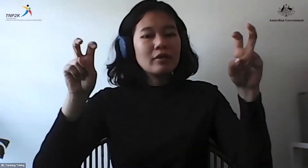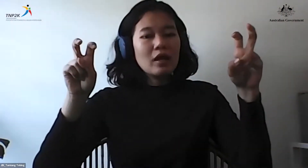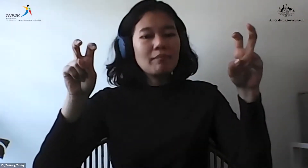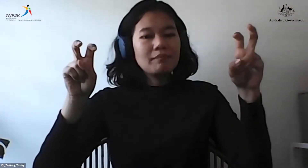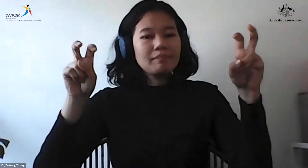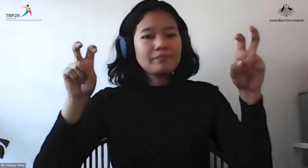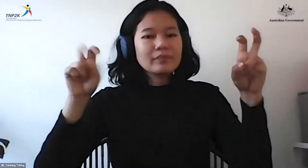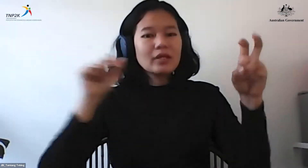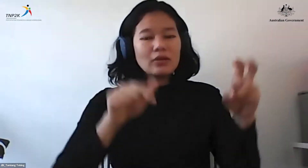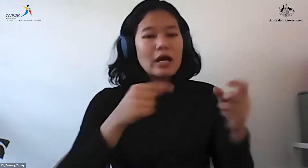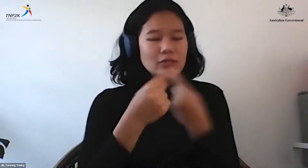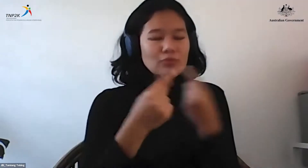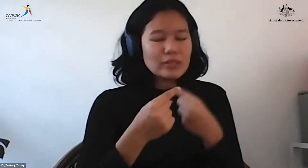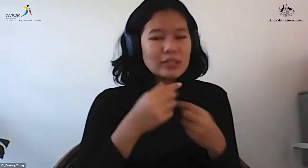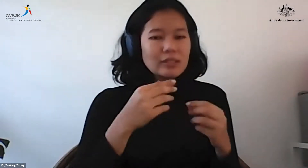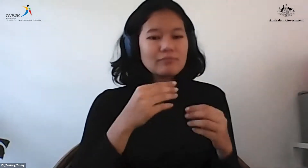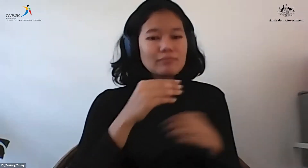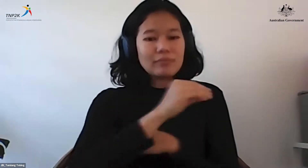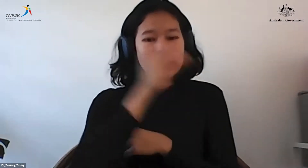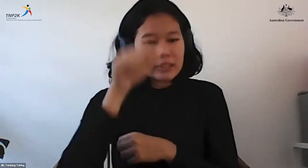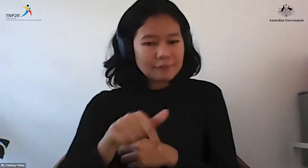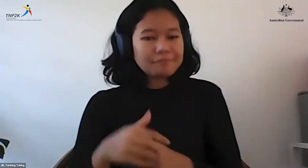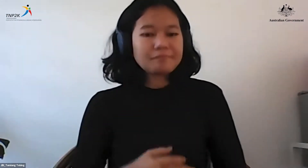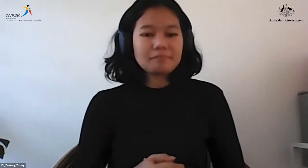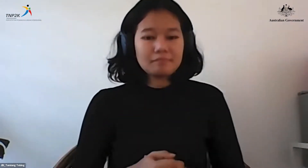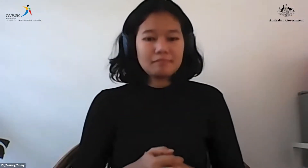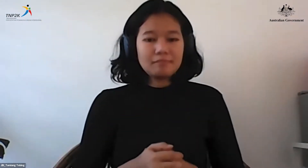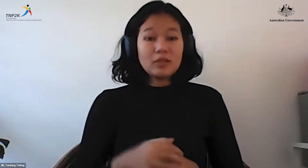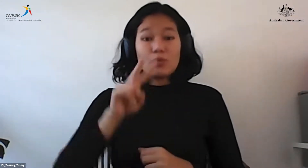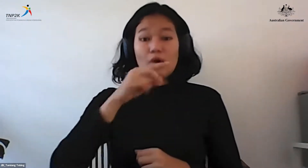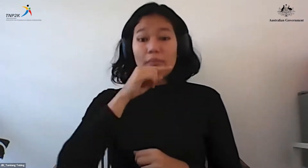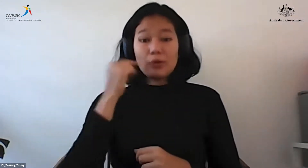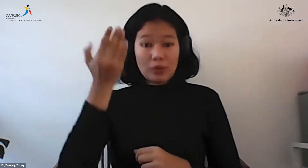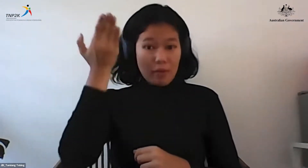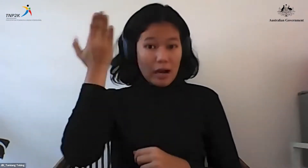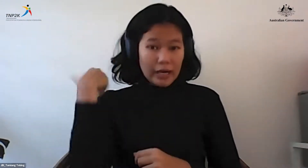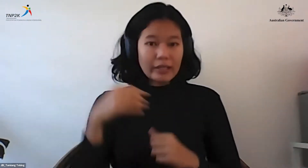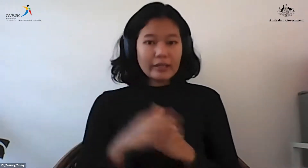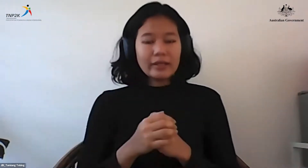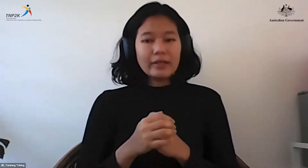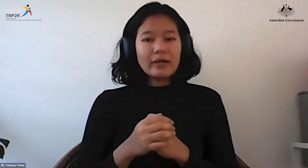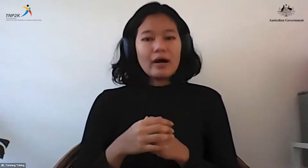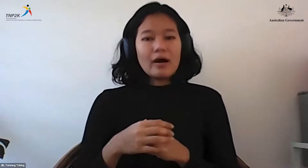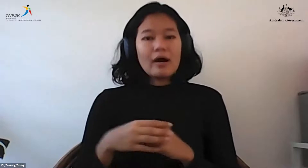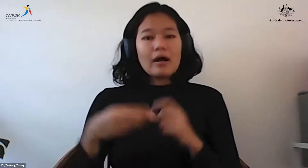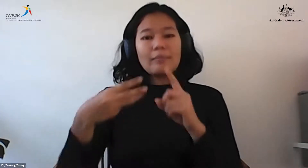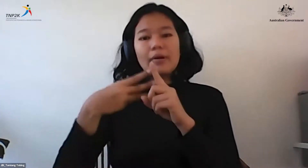diskusi kita pada pagi hari ini. Dua minggu yang lalu Badan Pusat Statistik mengumumkan